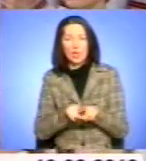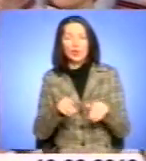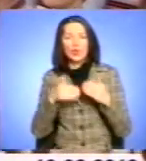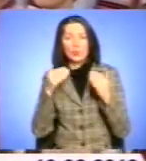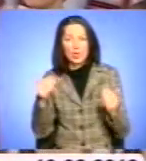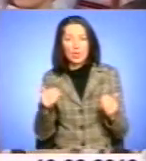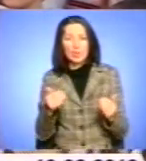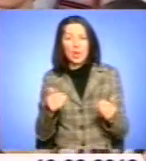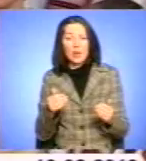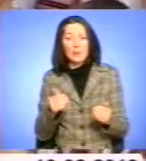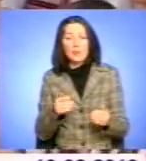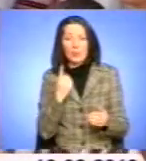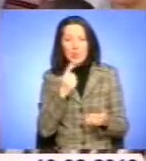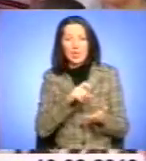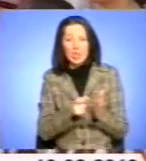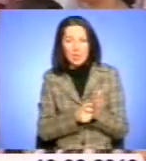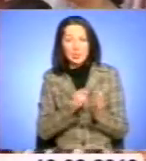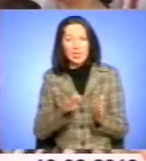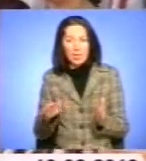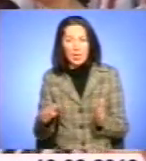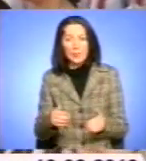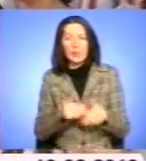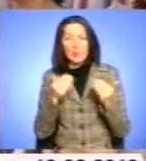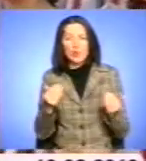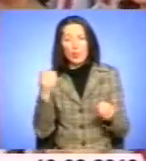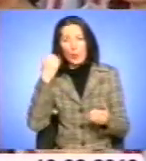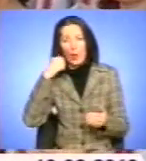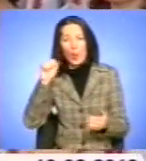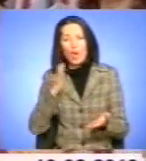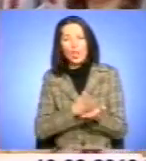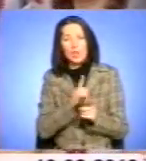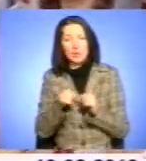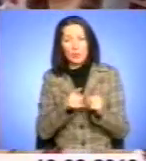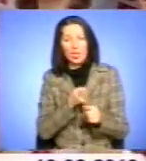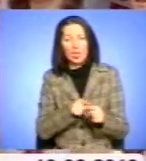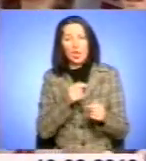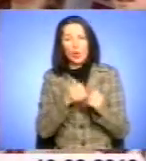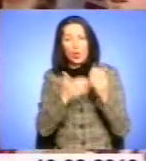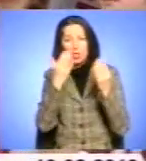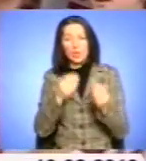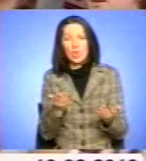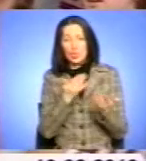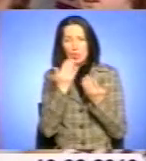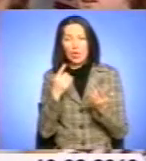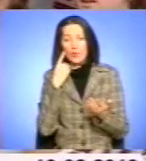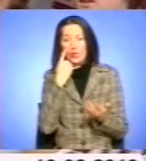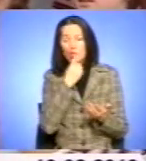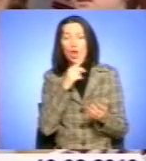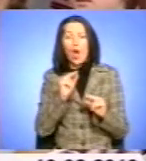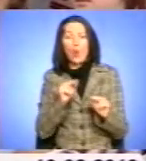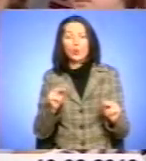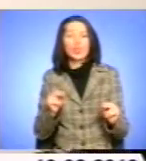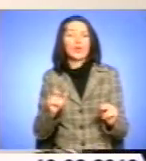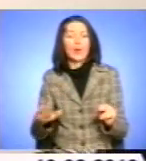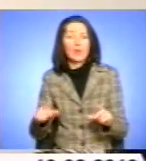учнів перших класів. А найбільшою перемогою є зміни, які щодня читає в очах учнів і вчителів духовний провідник